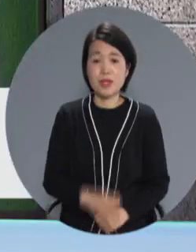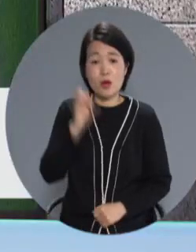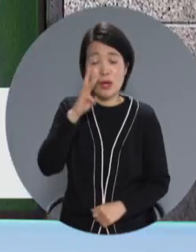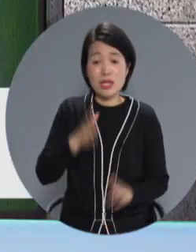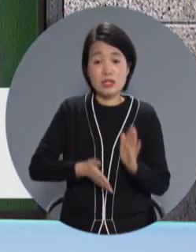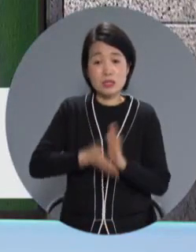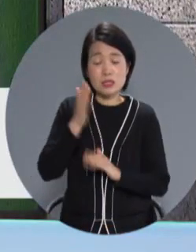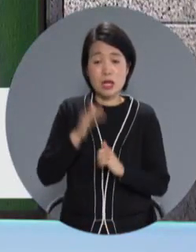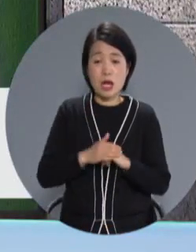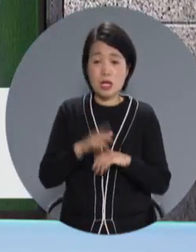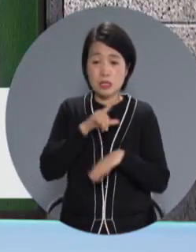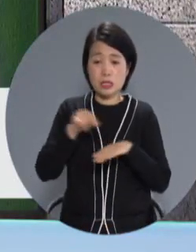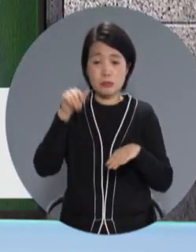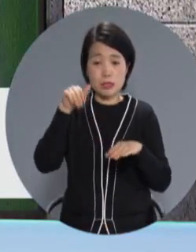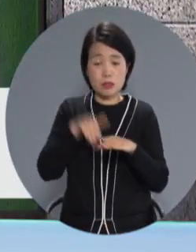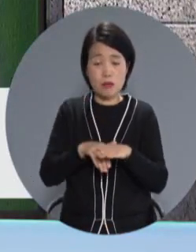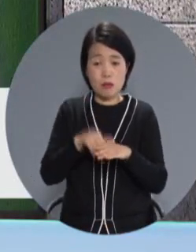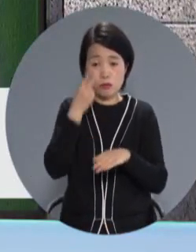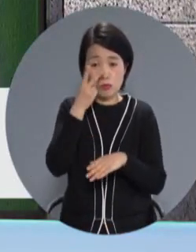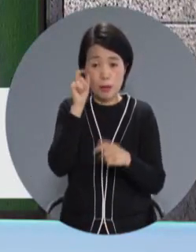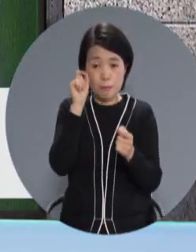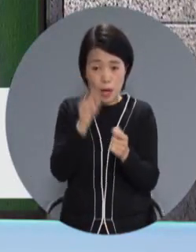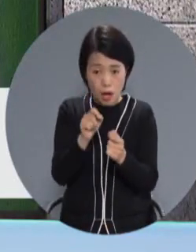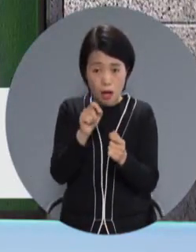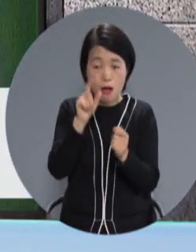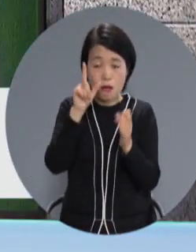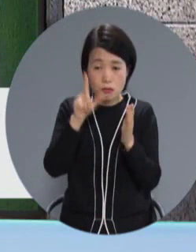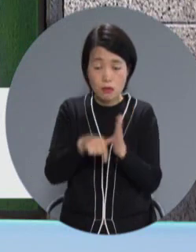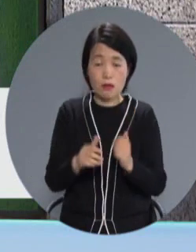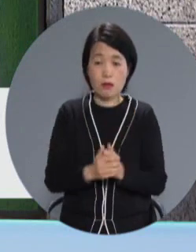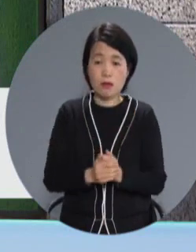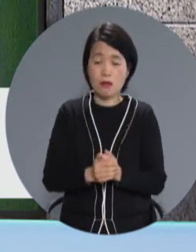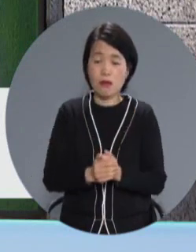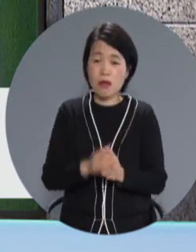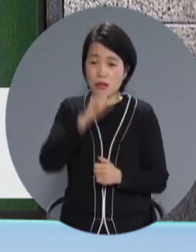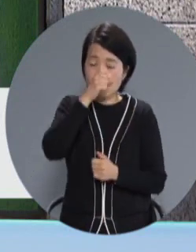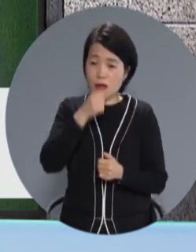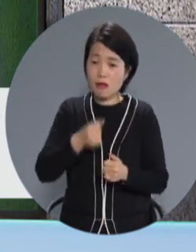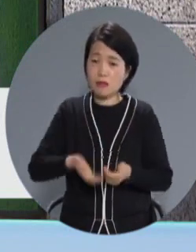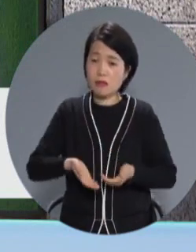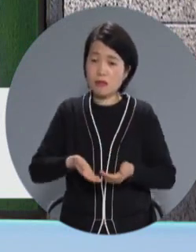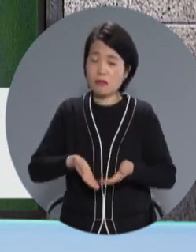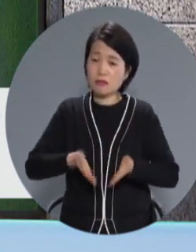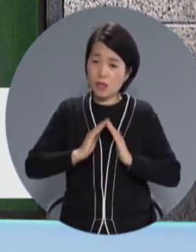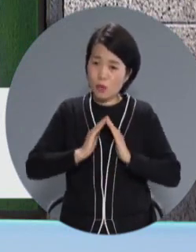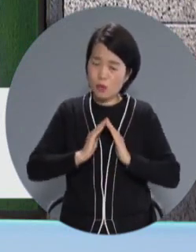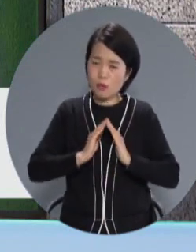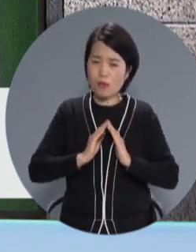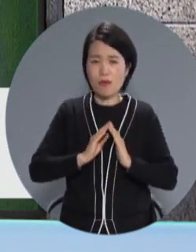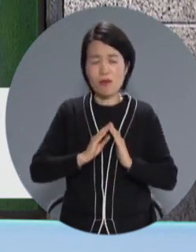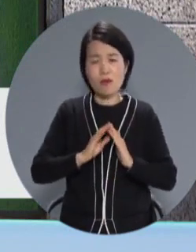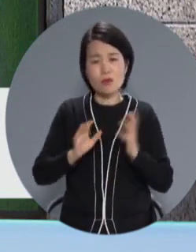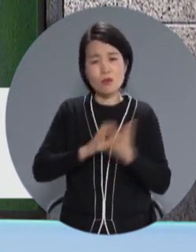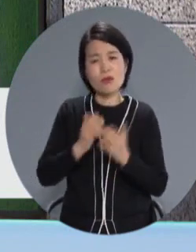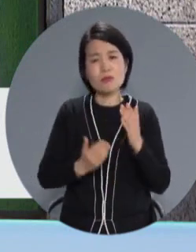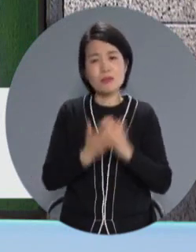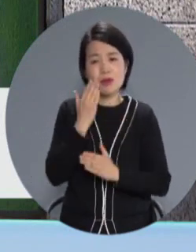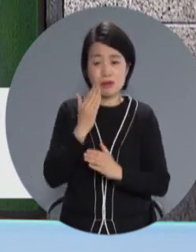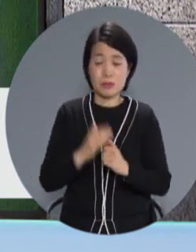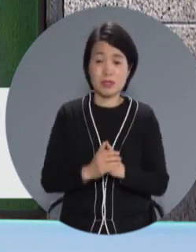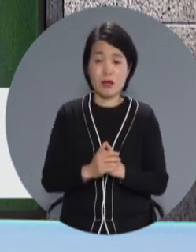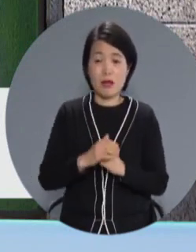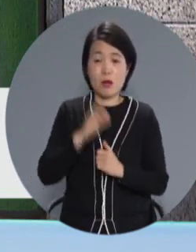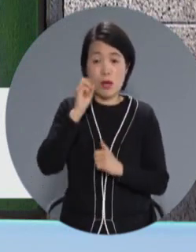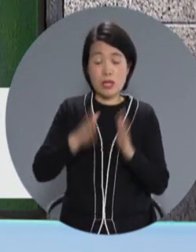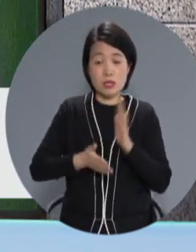광양 씨가 지방선거를 불과 두 달도 남겨놓지 않은 시점에 선심성 예산 수립을 추진해 논란이 일고 있습니다.